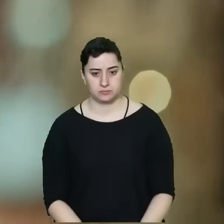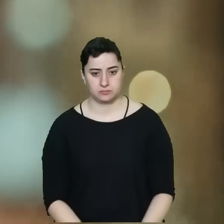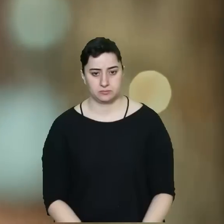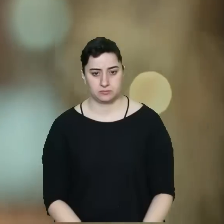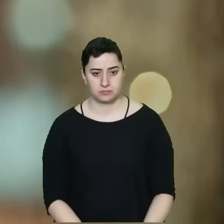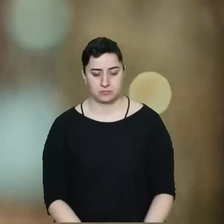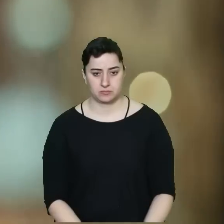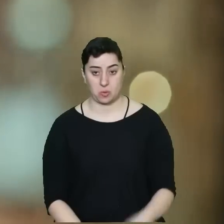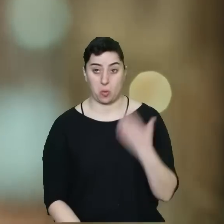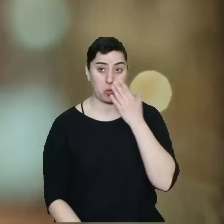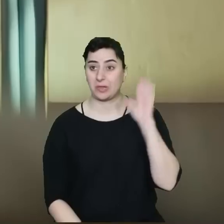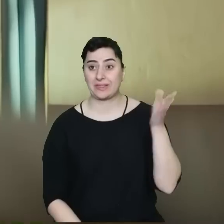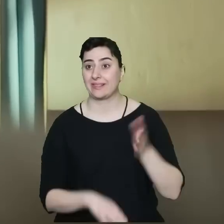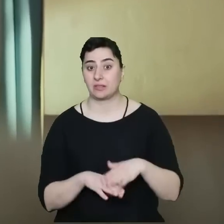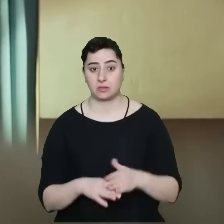olsun. Okula gitmişmiş.